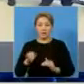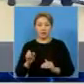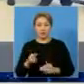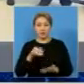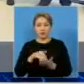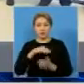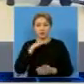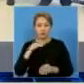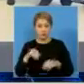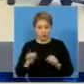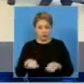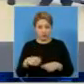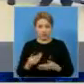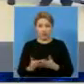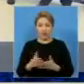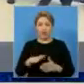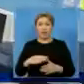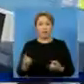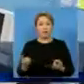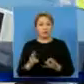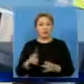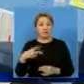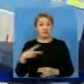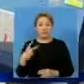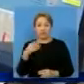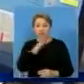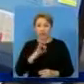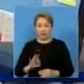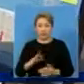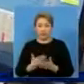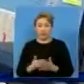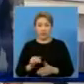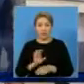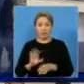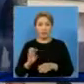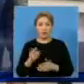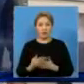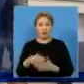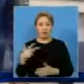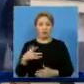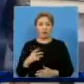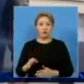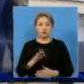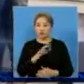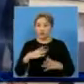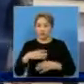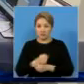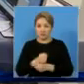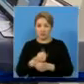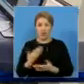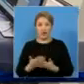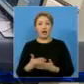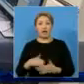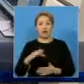етін өндіре алады. Яғни ішкі нарықтың қажеттілігін 22%-ға қамтып, импорттың үлесін 33%-ға дейін қысқартады. Ал